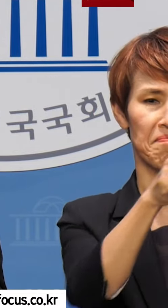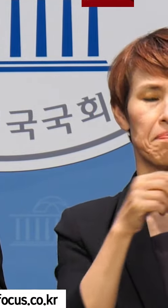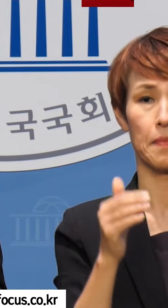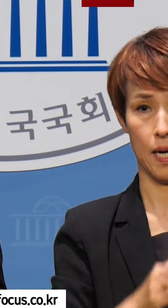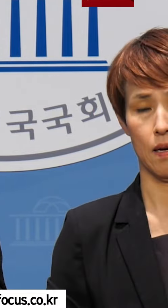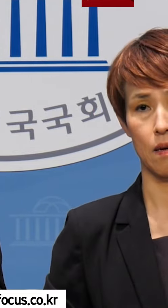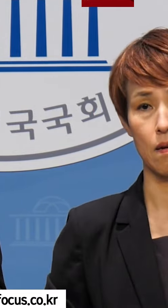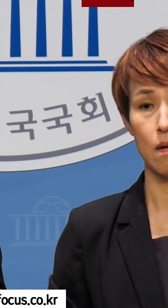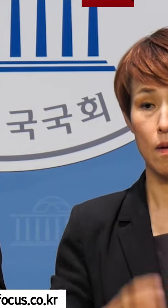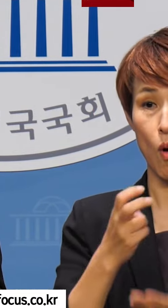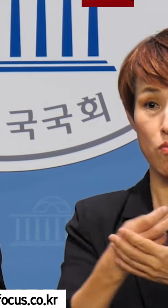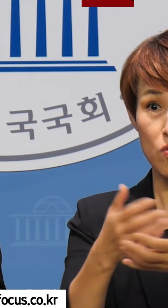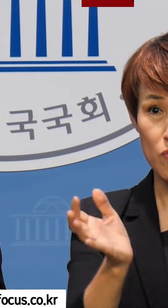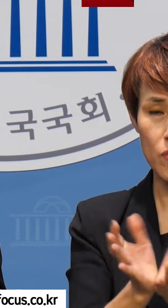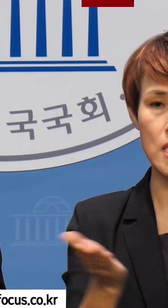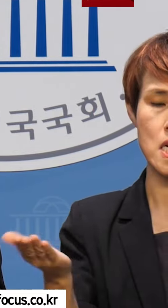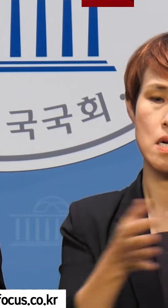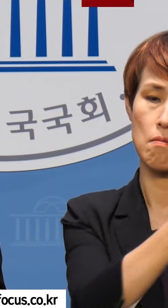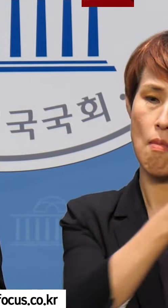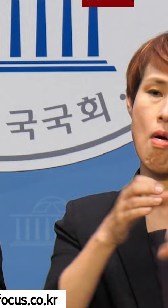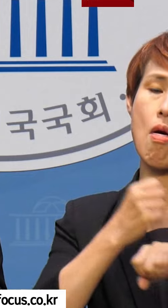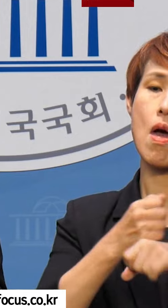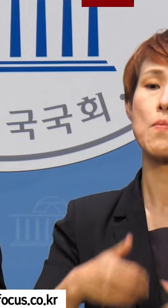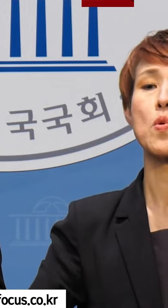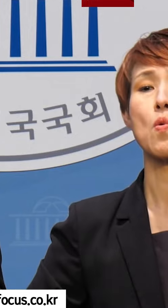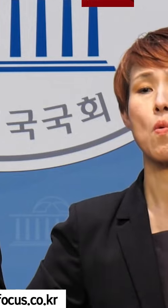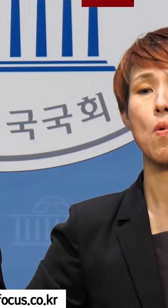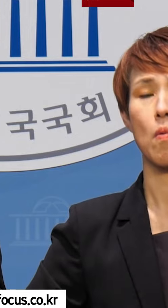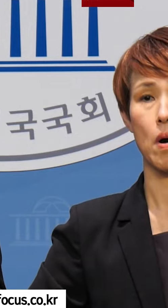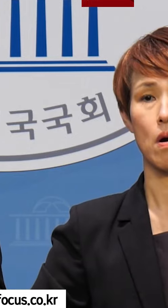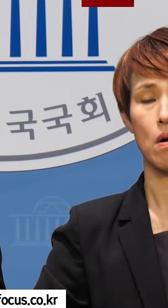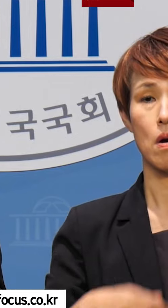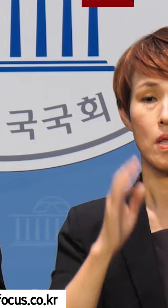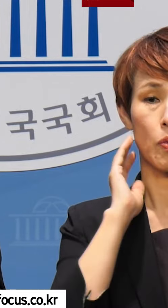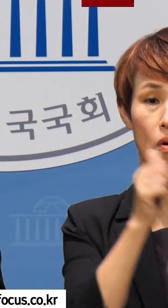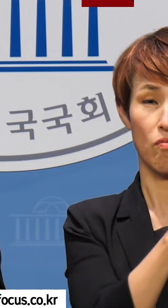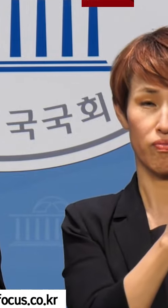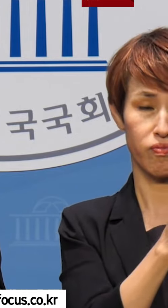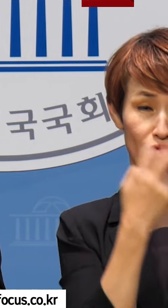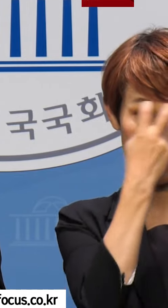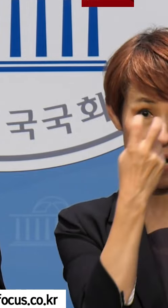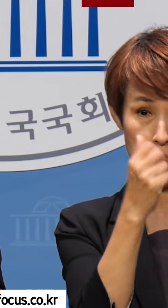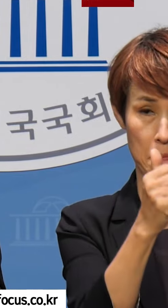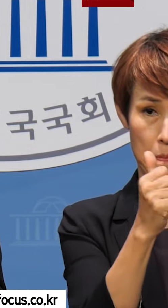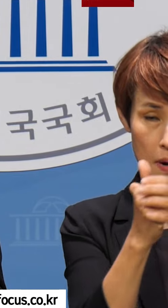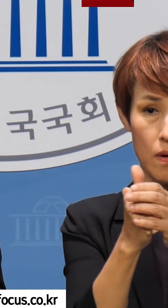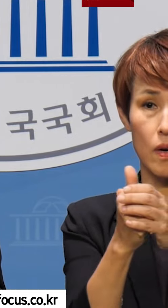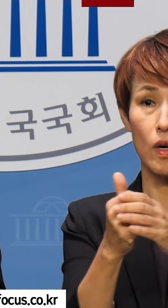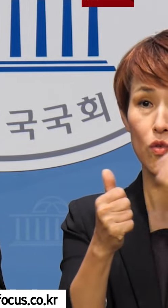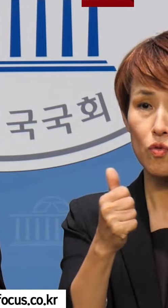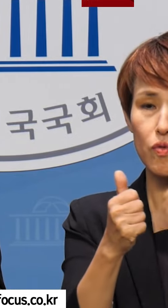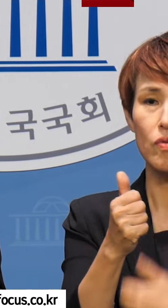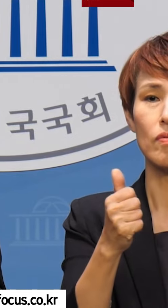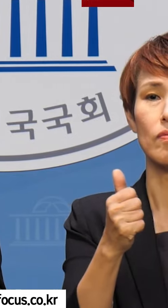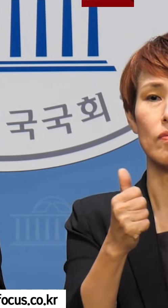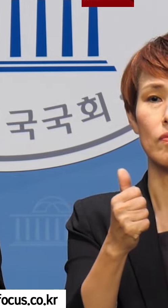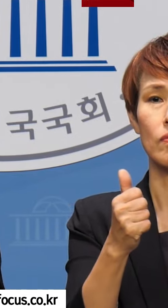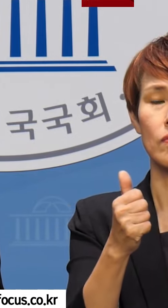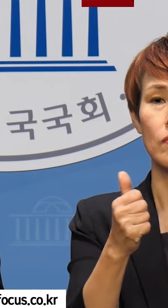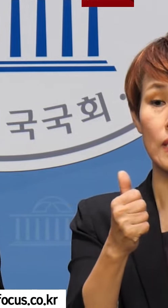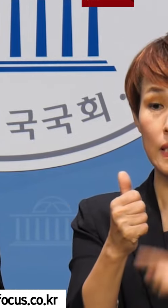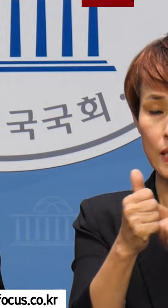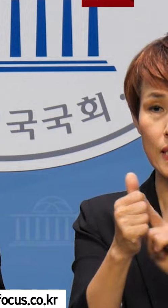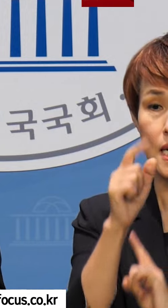방탄선물 업무 연속성 유지를 강조하며 김건희 여사 수사를 맡은 서울 중앙지검 1 2부장 검사를